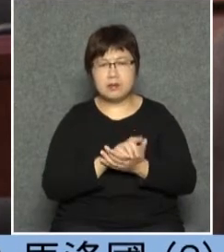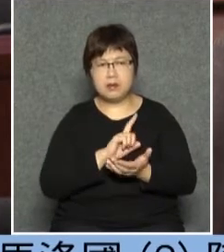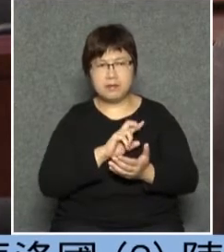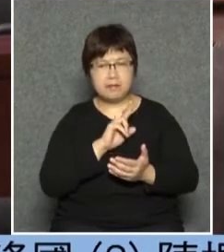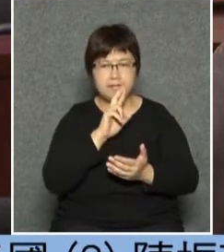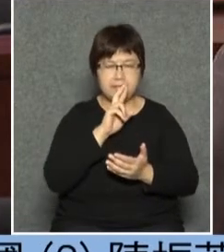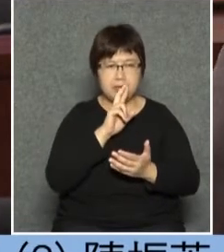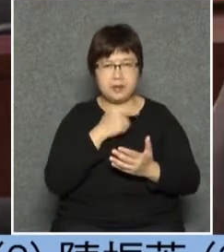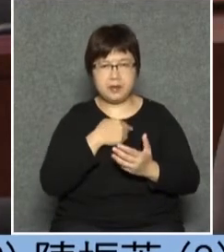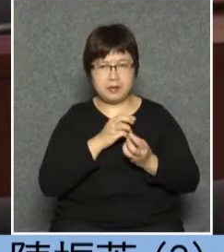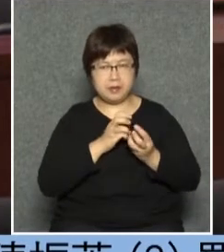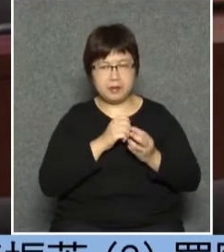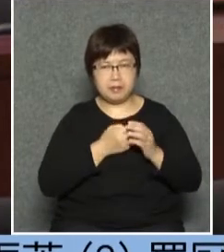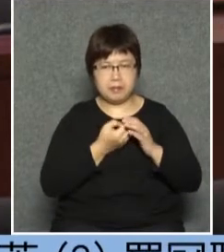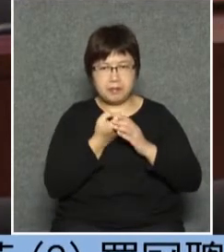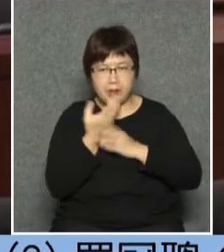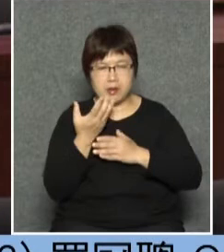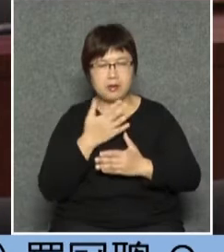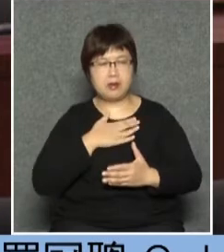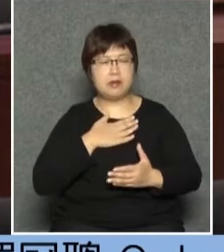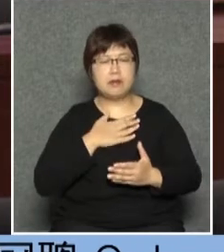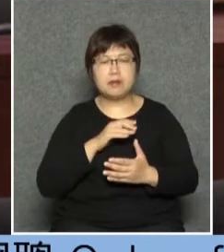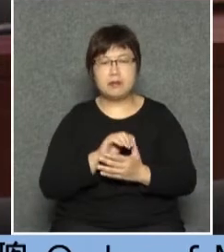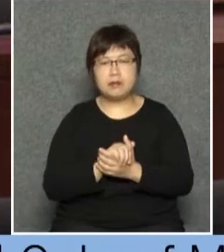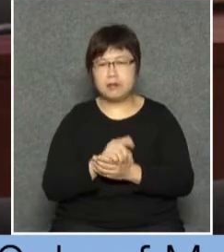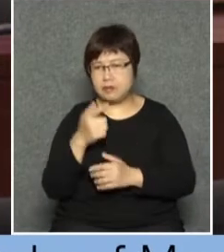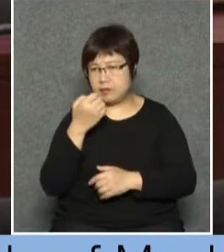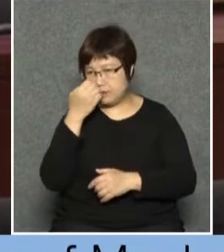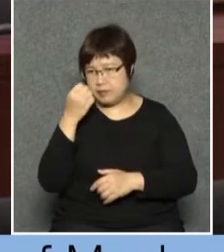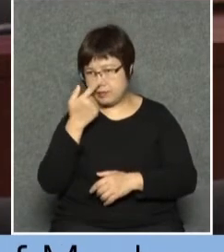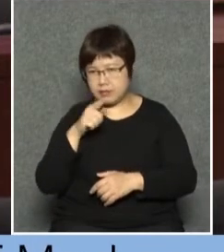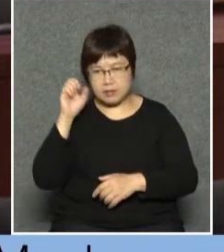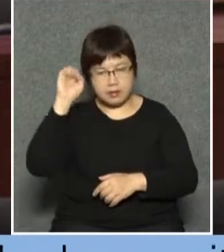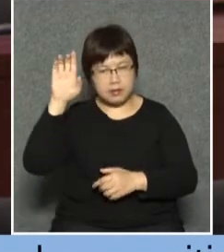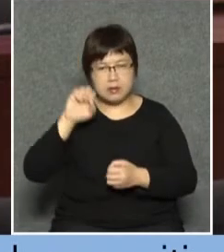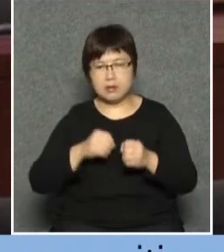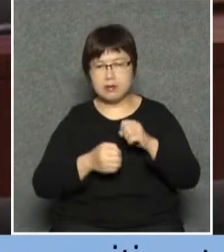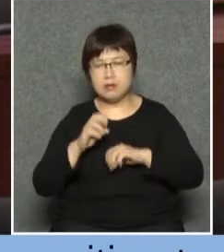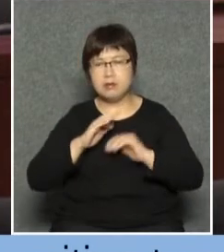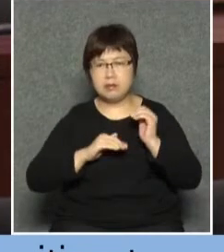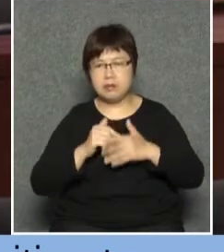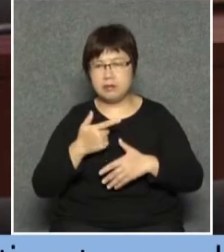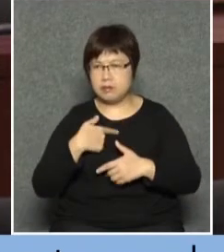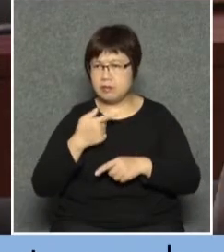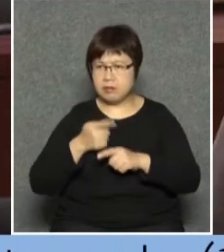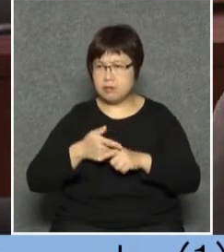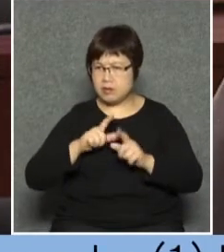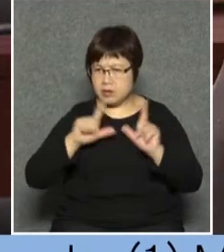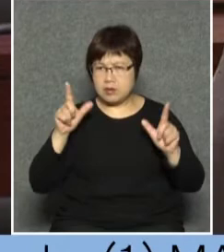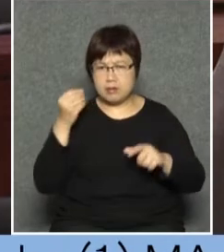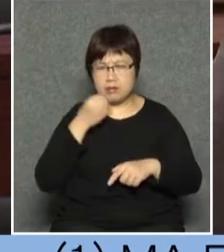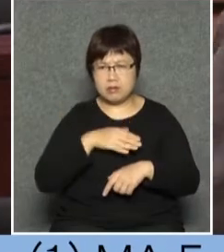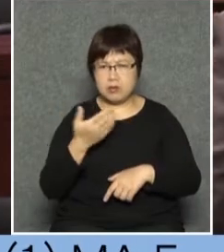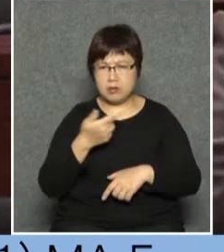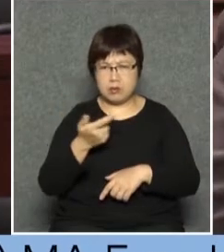料。其實我哋香港在創新技術方面都曾經風光一時，過去很多創新科技